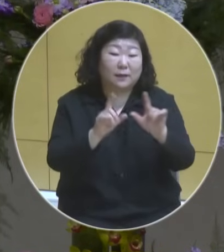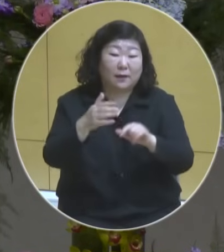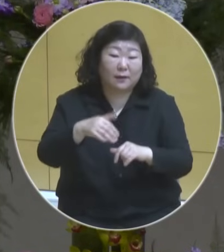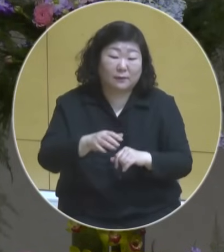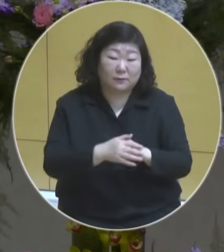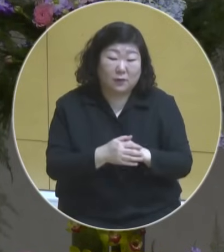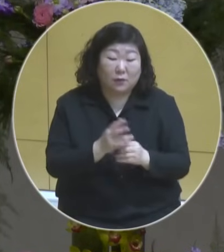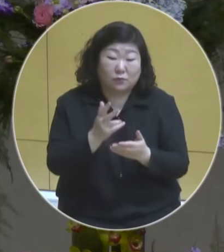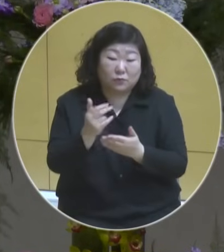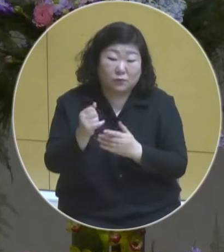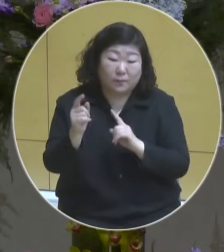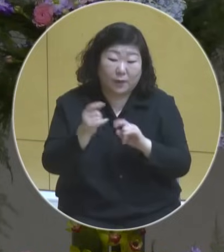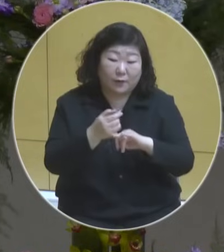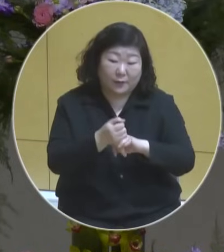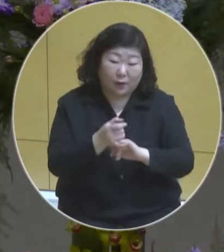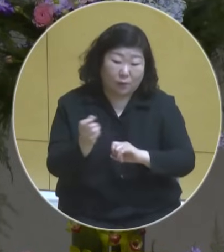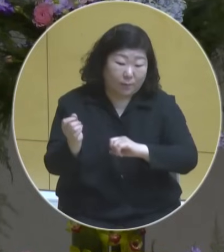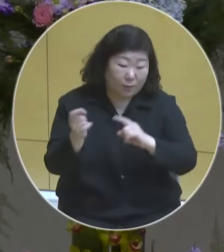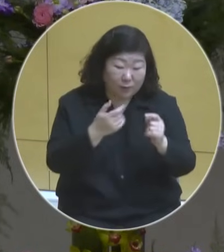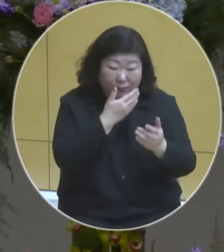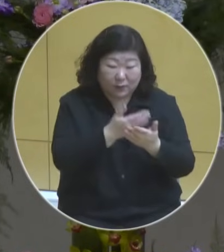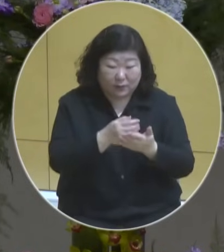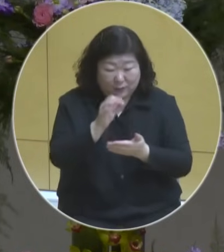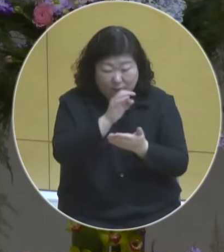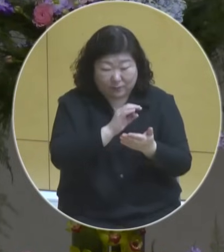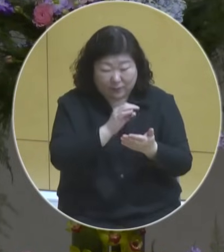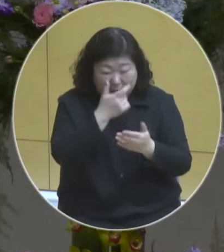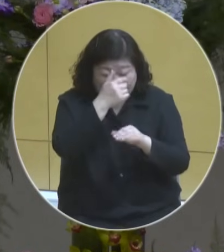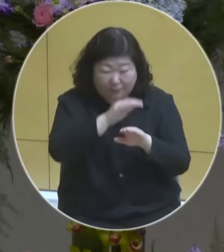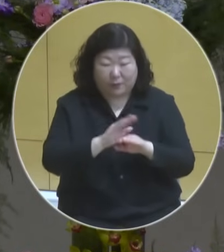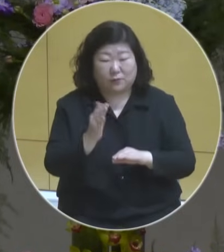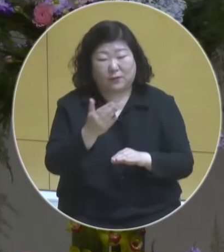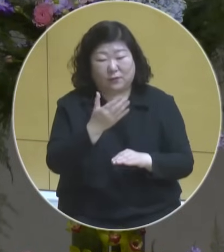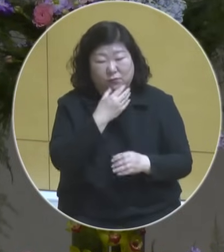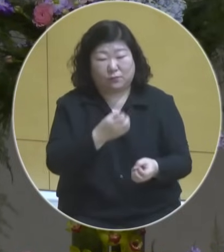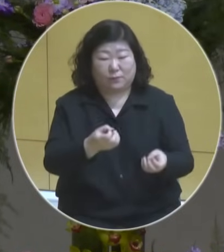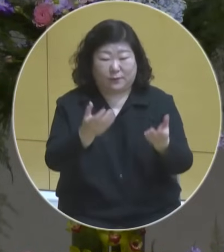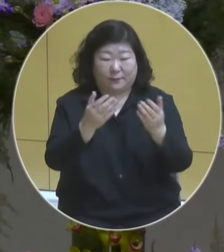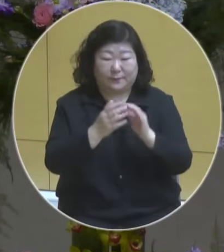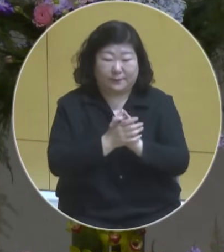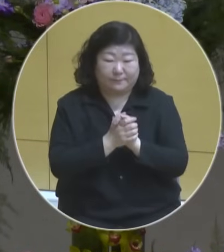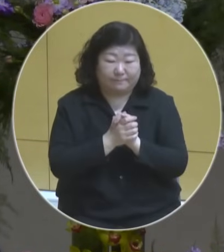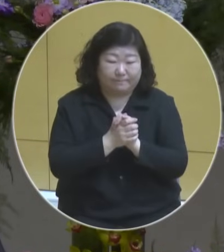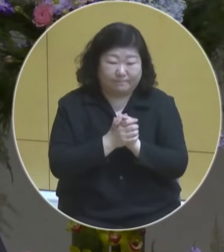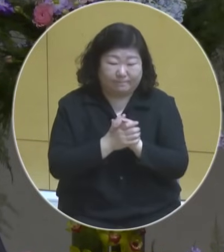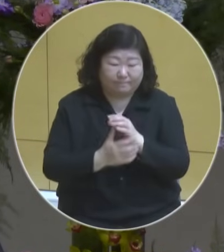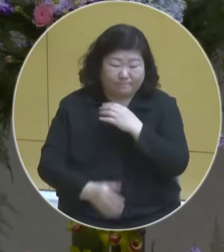언약을 회복하는 귀한 예배가 되기를 주님의 이름으로 축복합니다 아멘